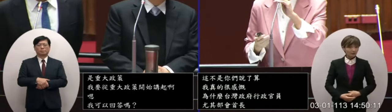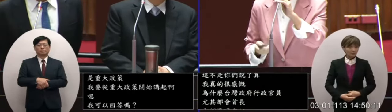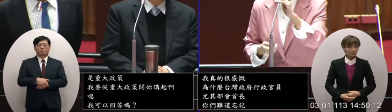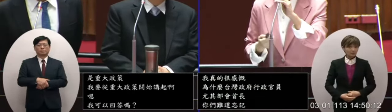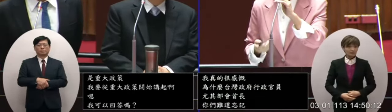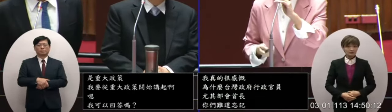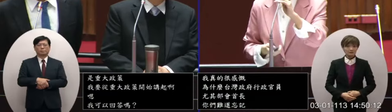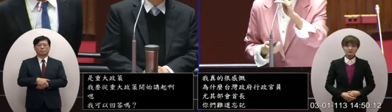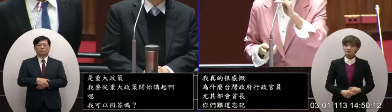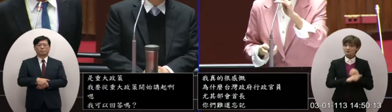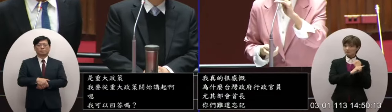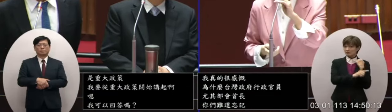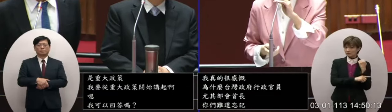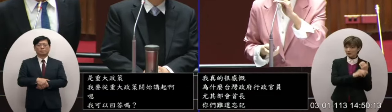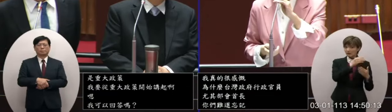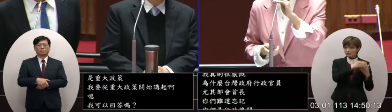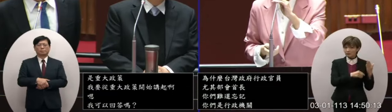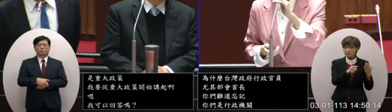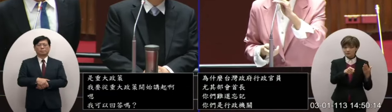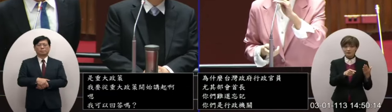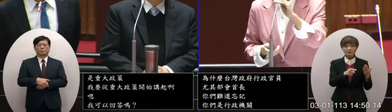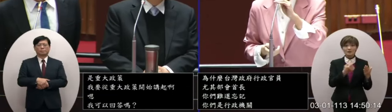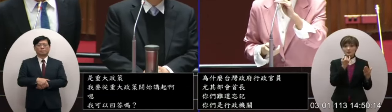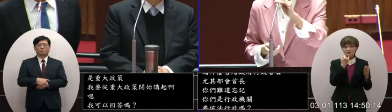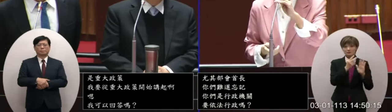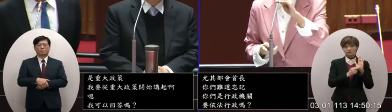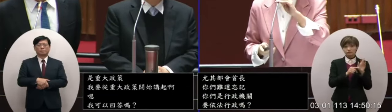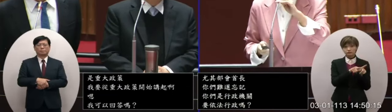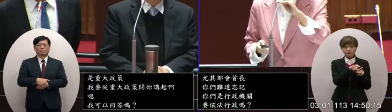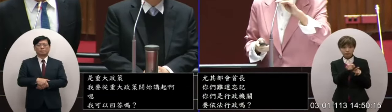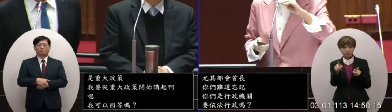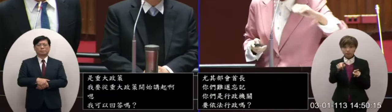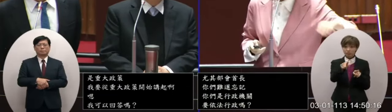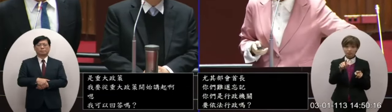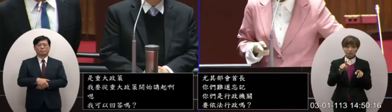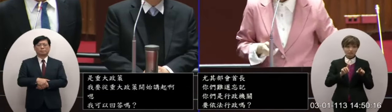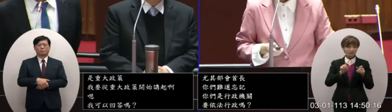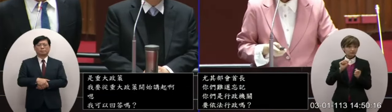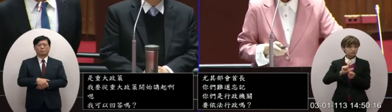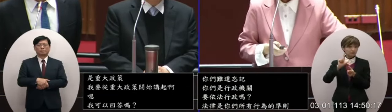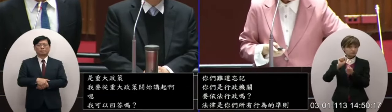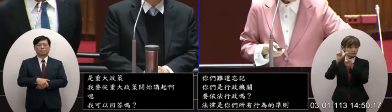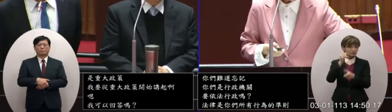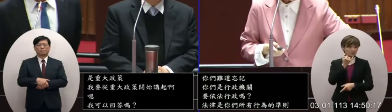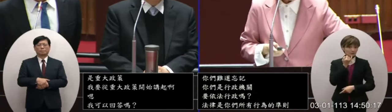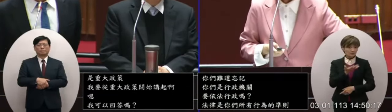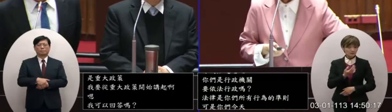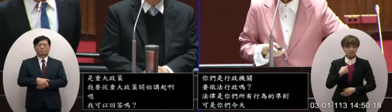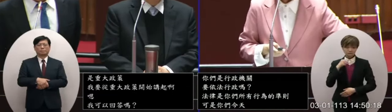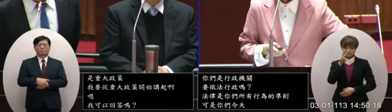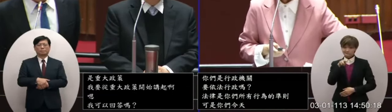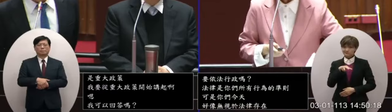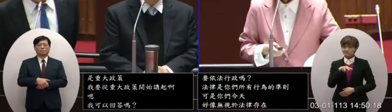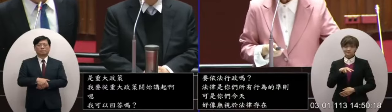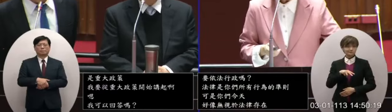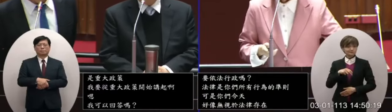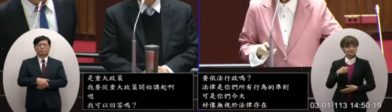那你们法律也是让你们可以这样去歪曲解释的吗？这是我感到非常遗憾的地方。